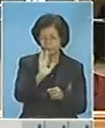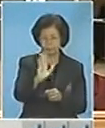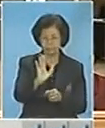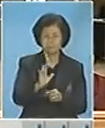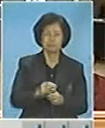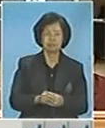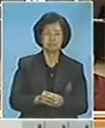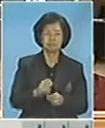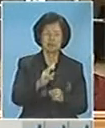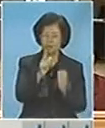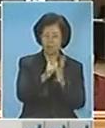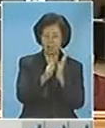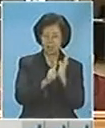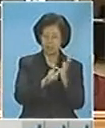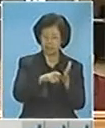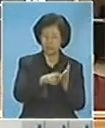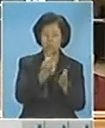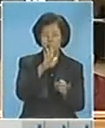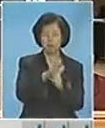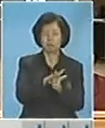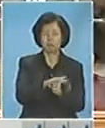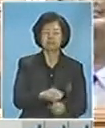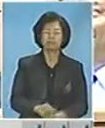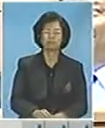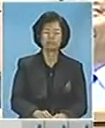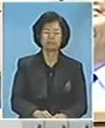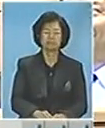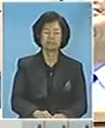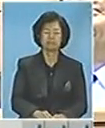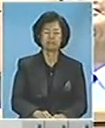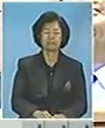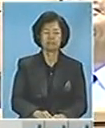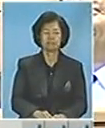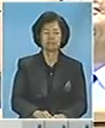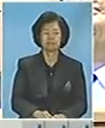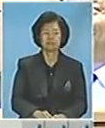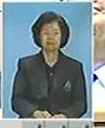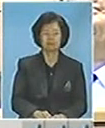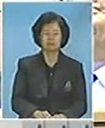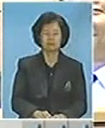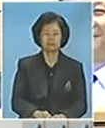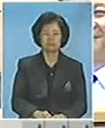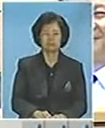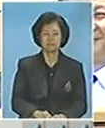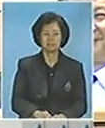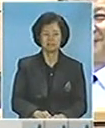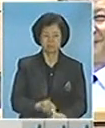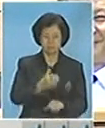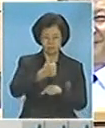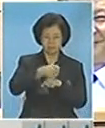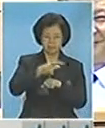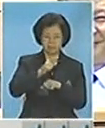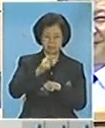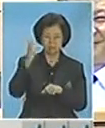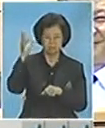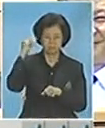ตุผลพอละ ท่านประธานที่เคารพผมวชิระไปทองบัญชีรายชื่อประชาธิปัตย์ถ้าท่านประธานฟังด้วยหัวใจ